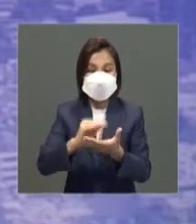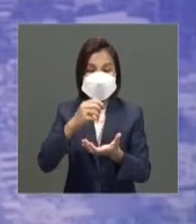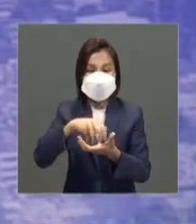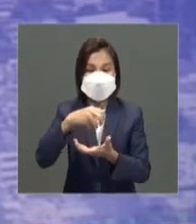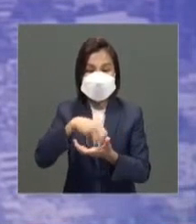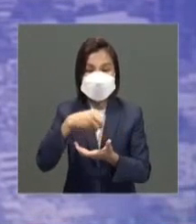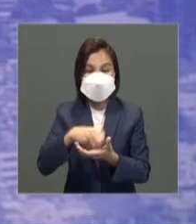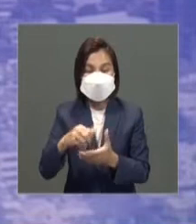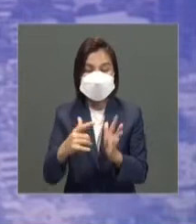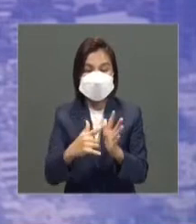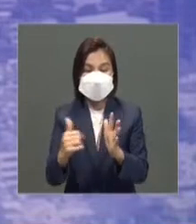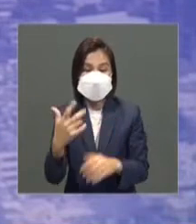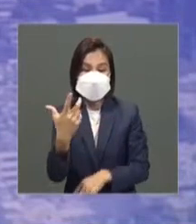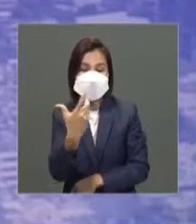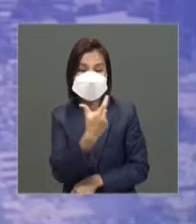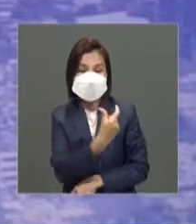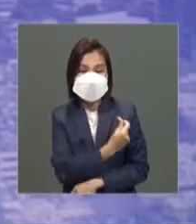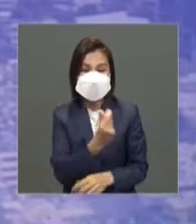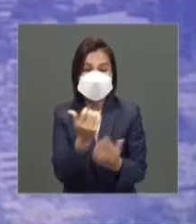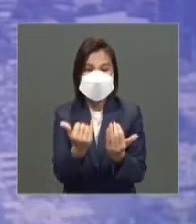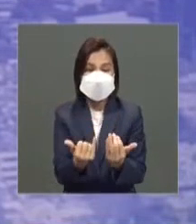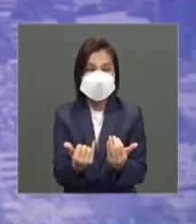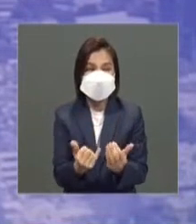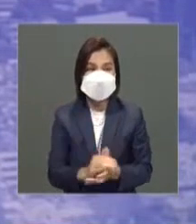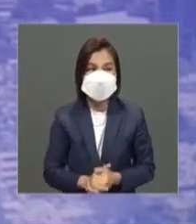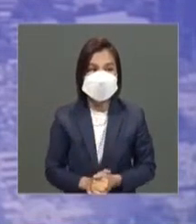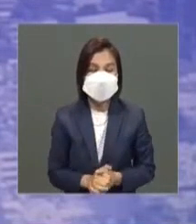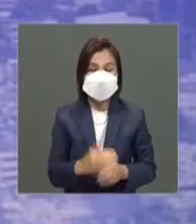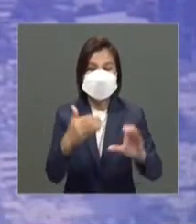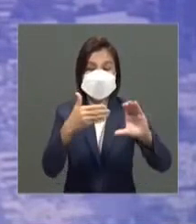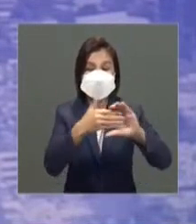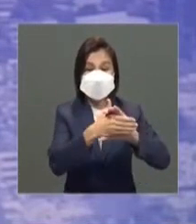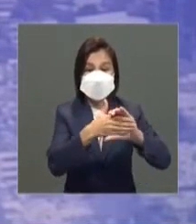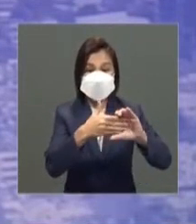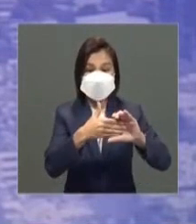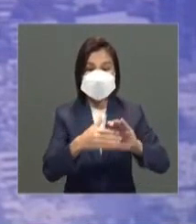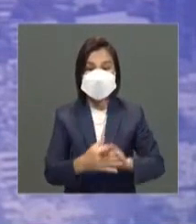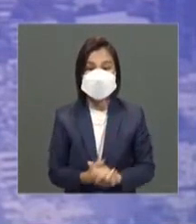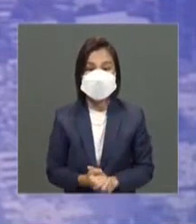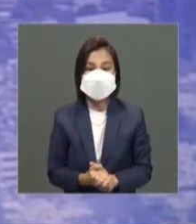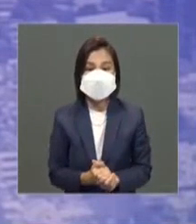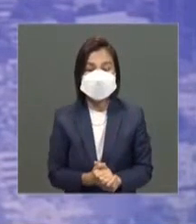ในปริมาณการฉีดในช่วงนี้ก่อนนะครับสไลด์ถัดไปครับ